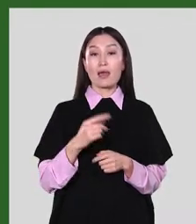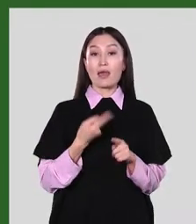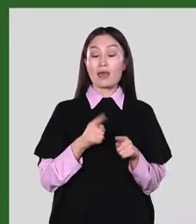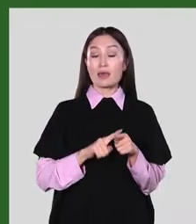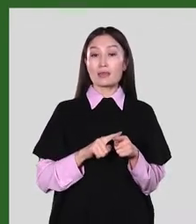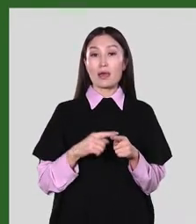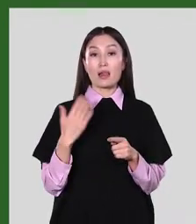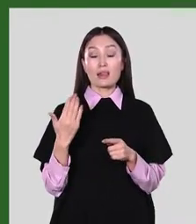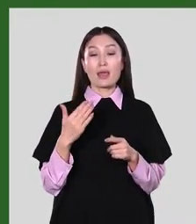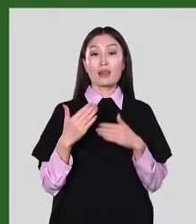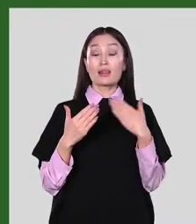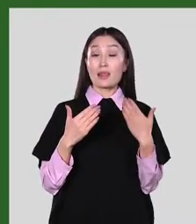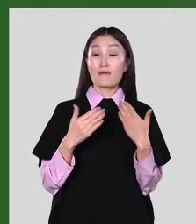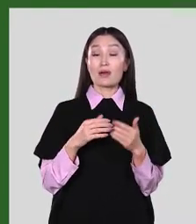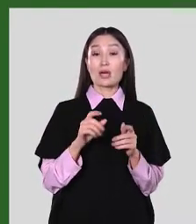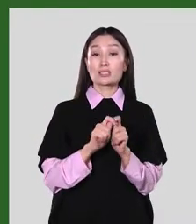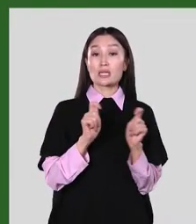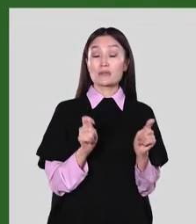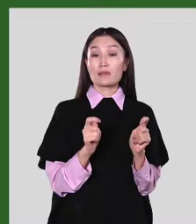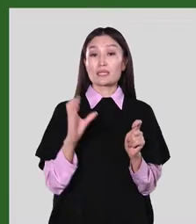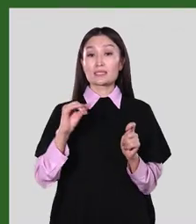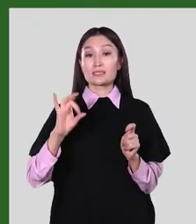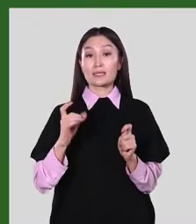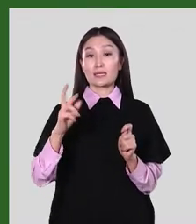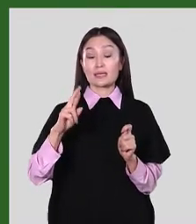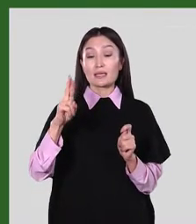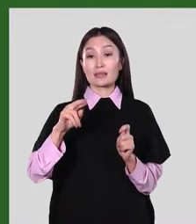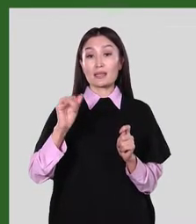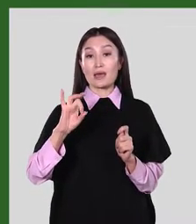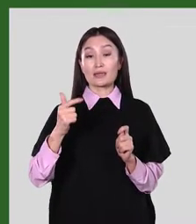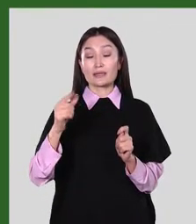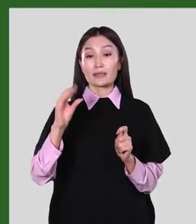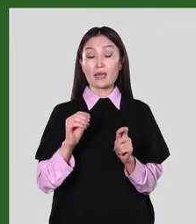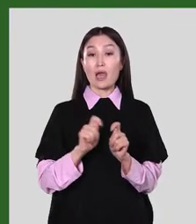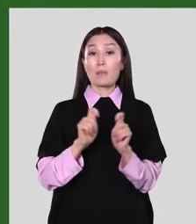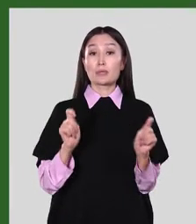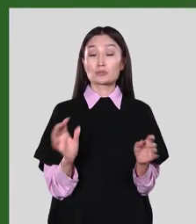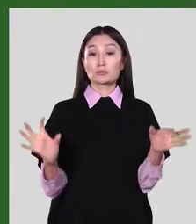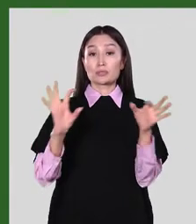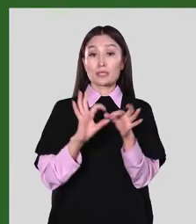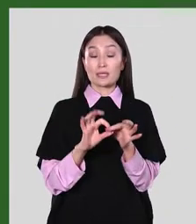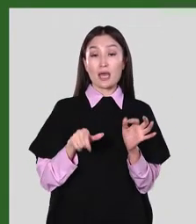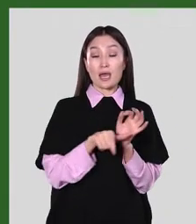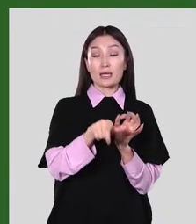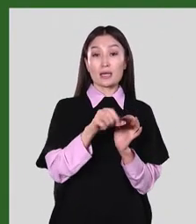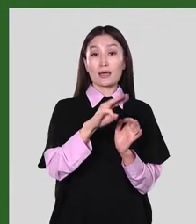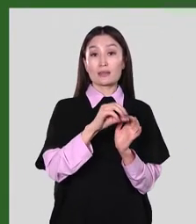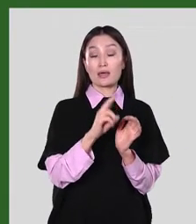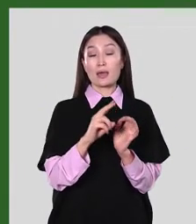составляющая сырдарьи образуется от слияния рек так и каракульча